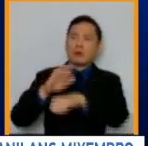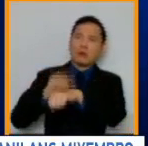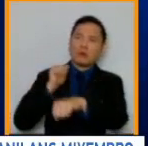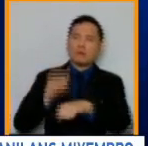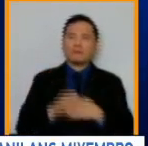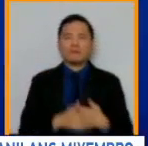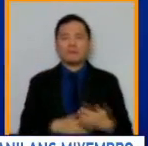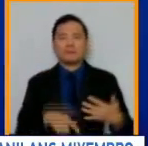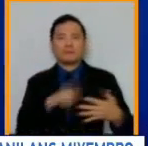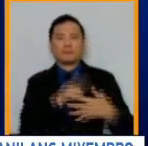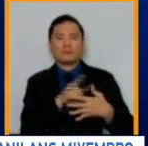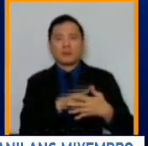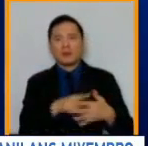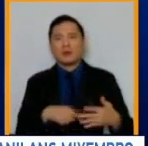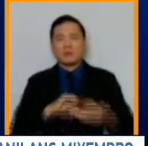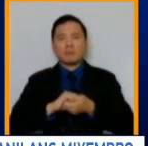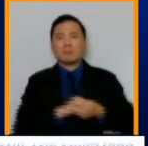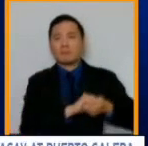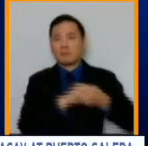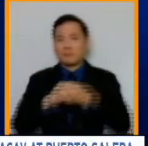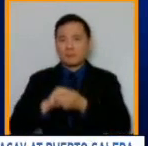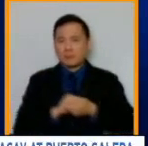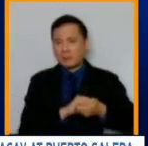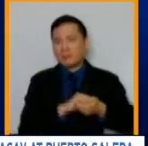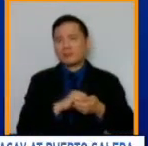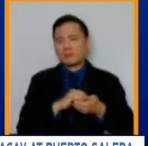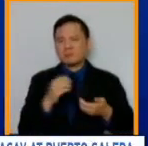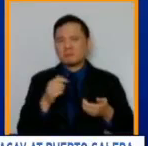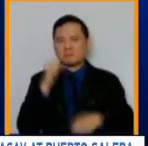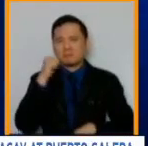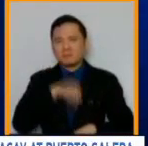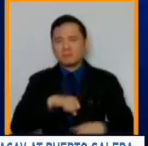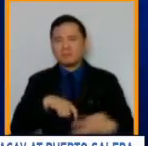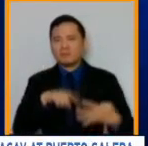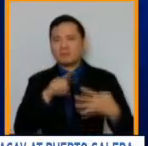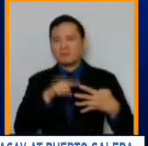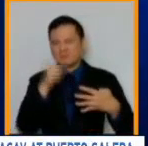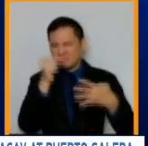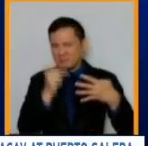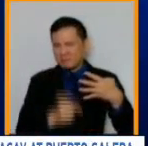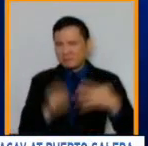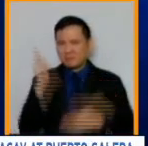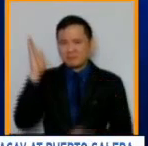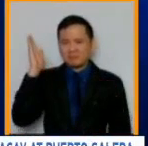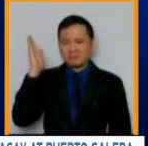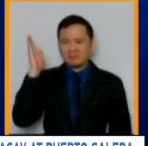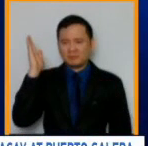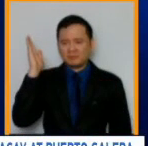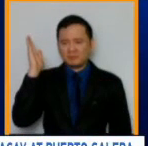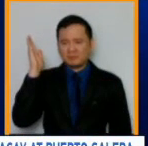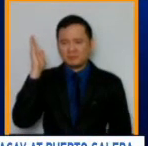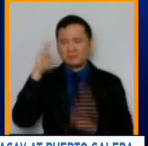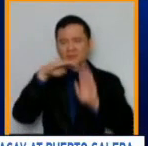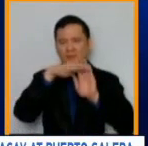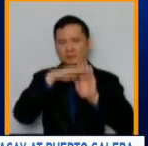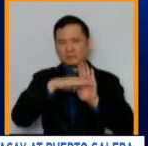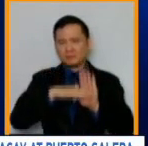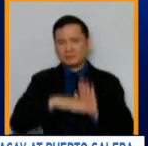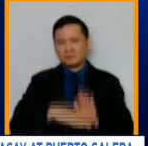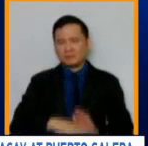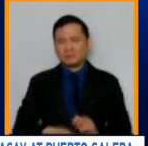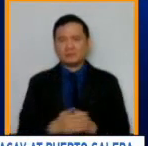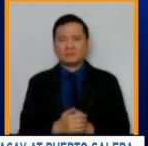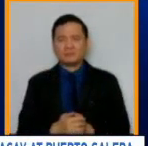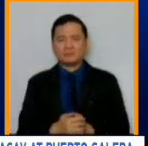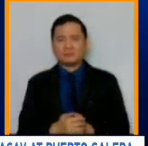act, revised corporation code, at Government Procurement Reform Act, ang ilang opisyal ng Pharmaly na